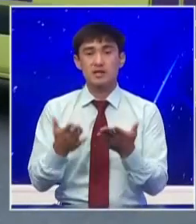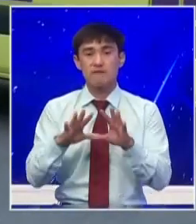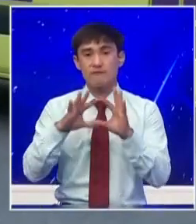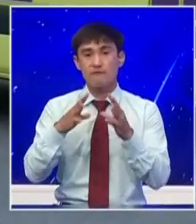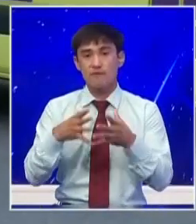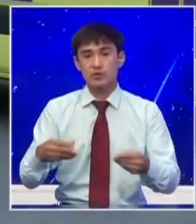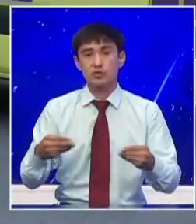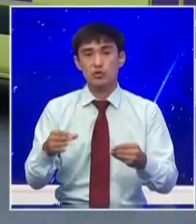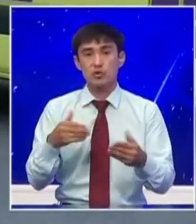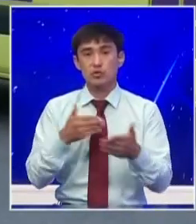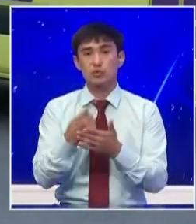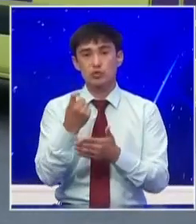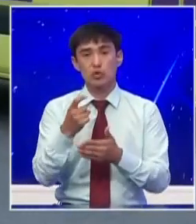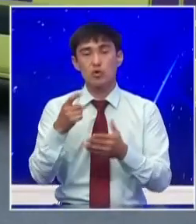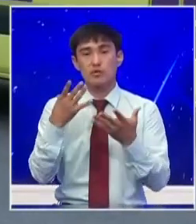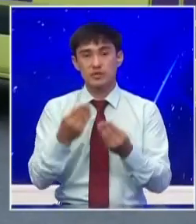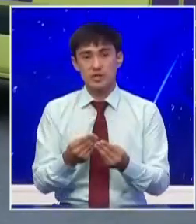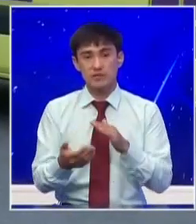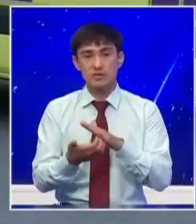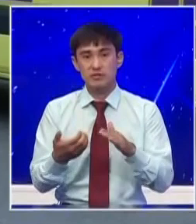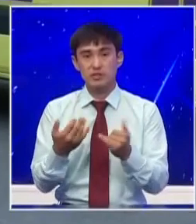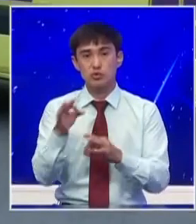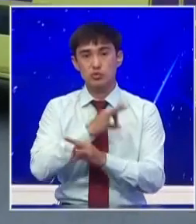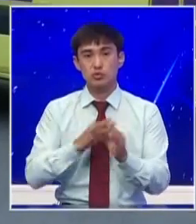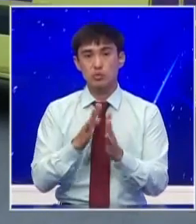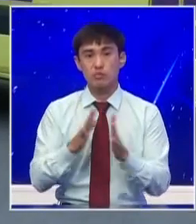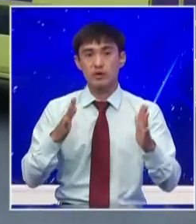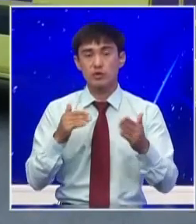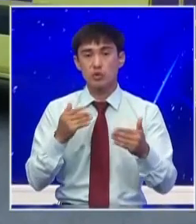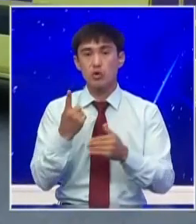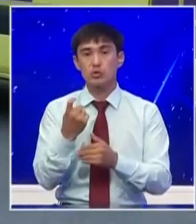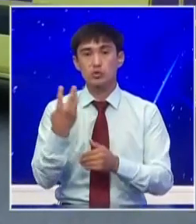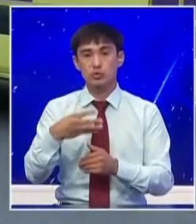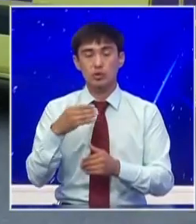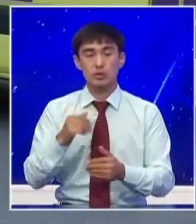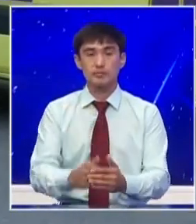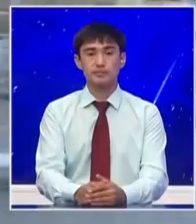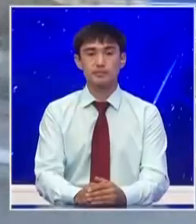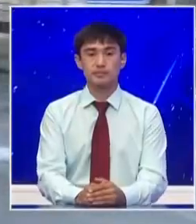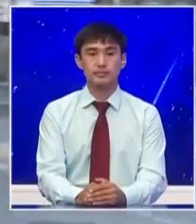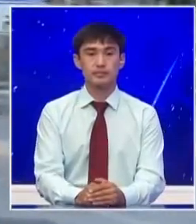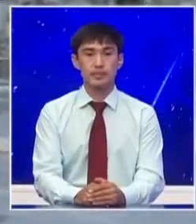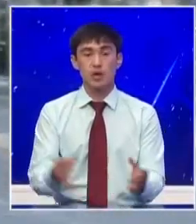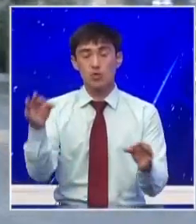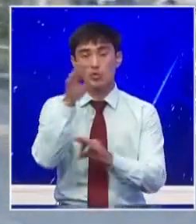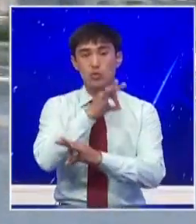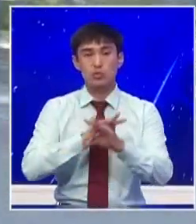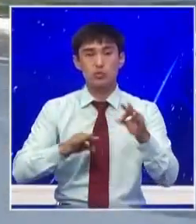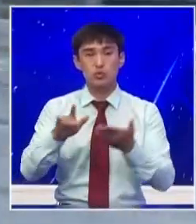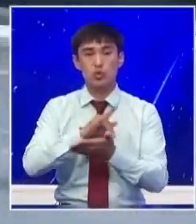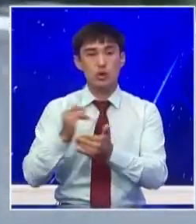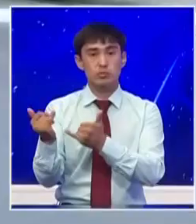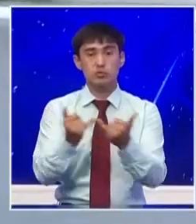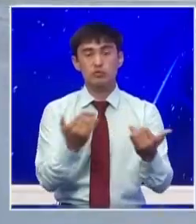принимали ежедневно до 100 вызовов в день, то сейчас за сутки их число бывает доходит до 140. Круглые сутки город обслуживают